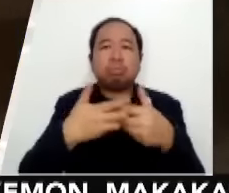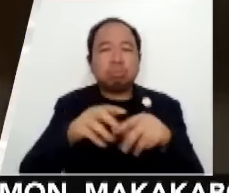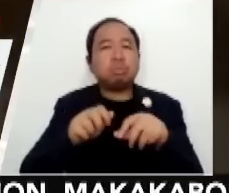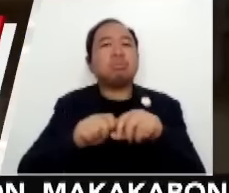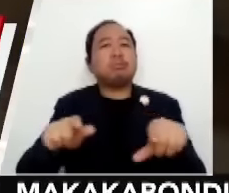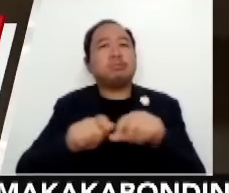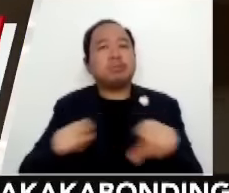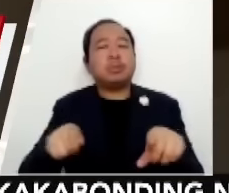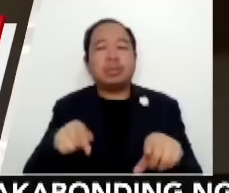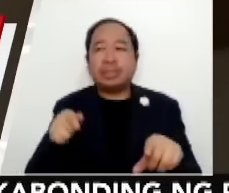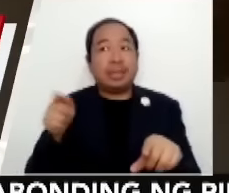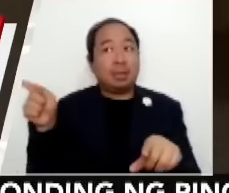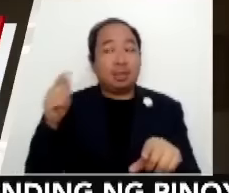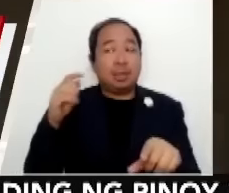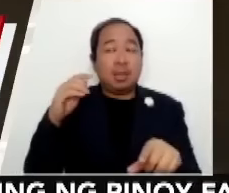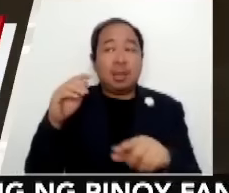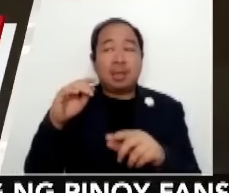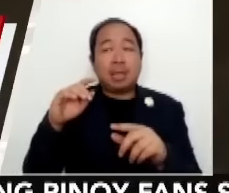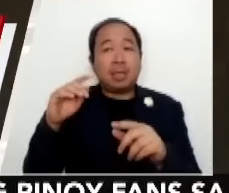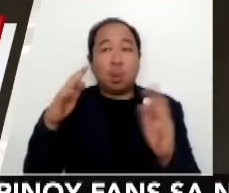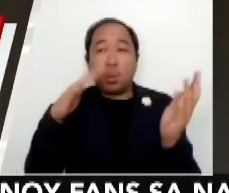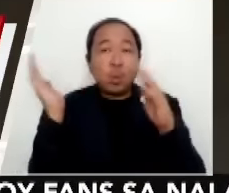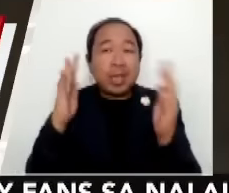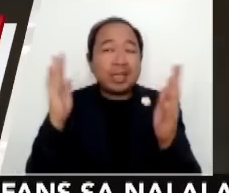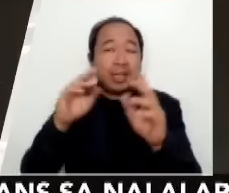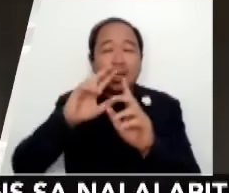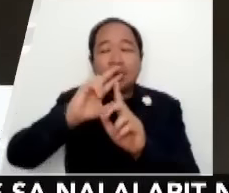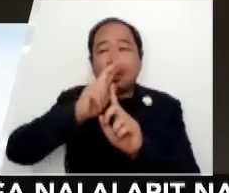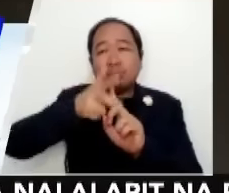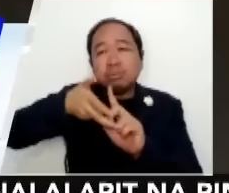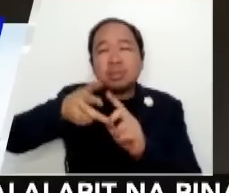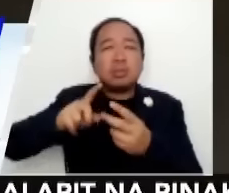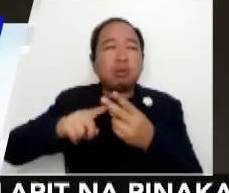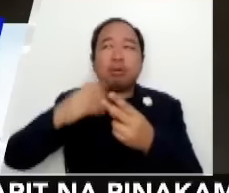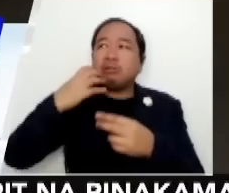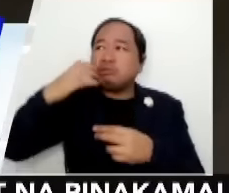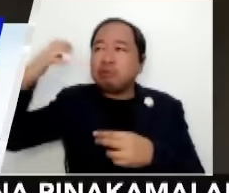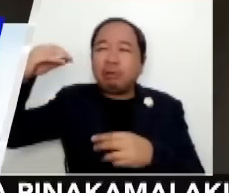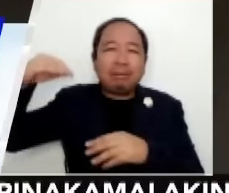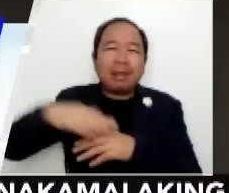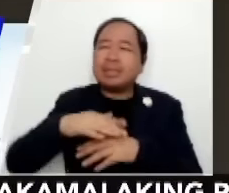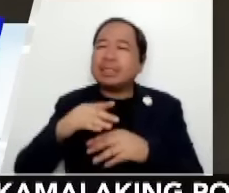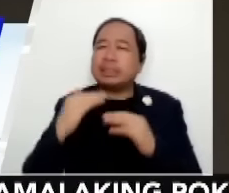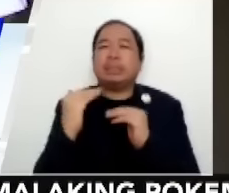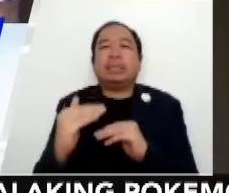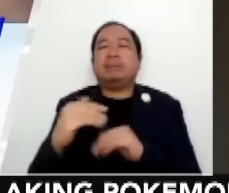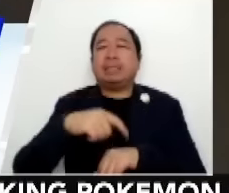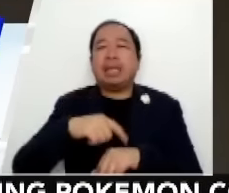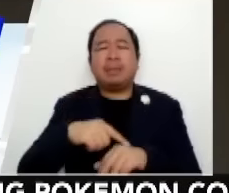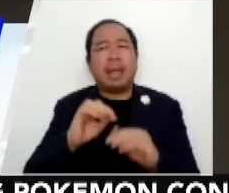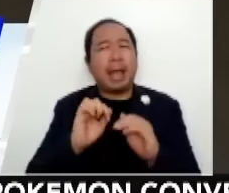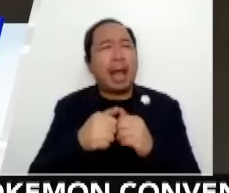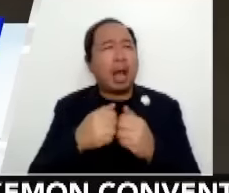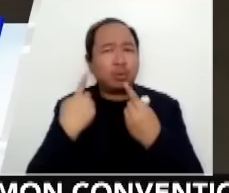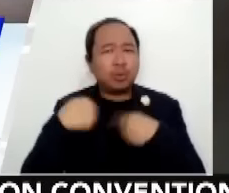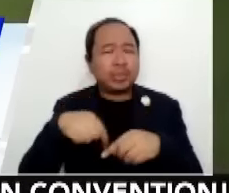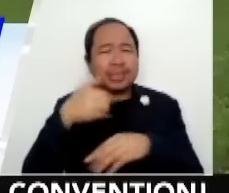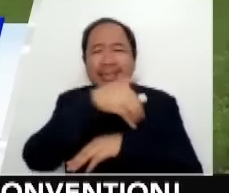Kumpara sa wind and solar na paano doon sa tahimik na gabi o di